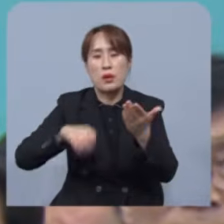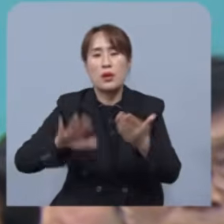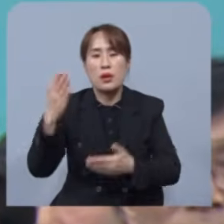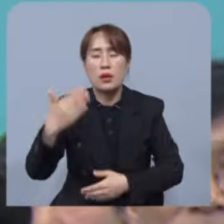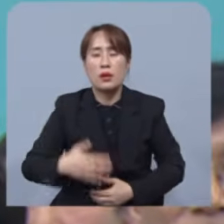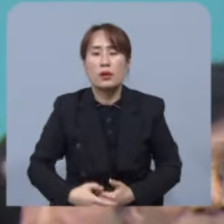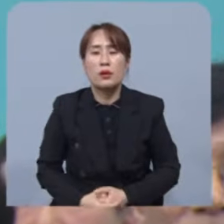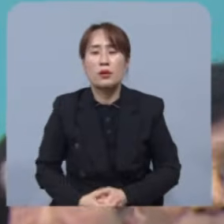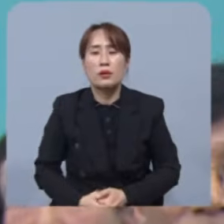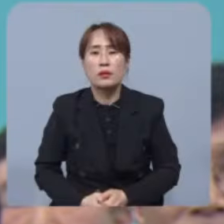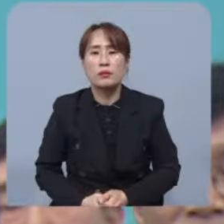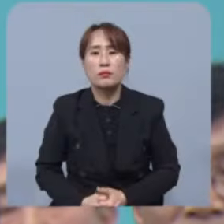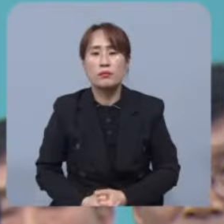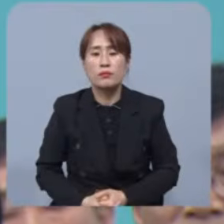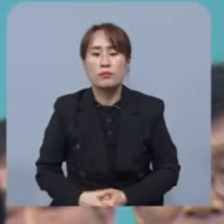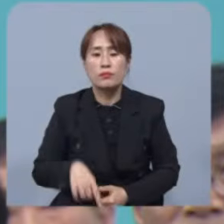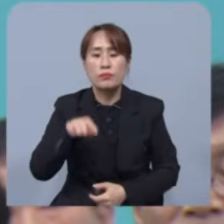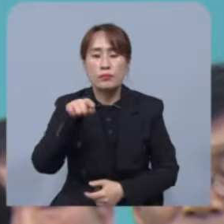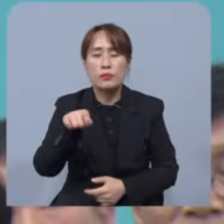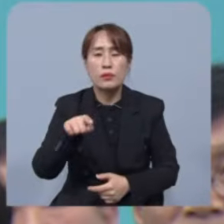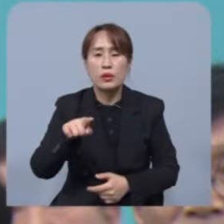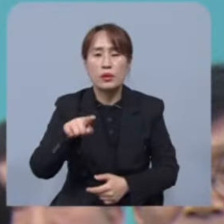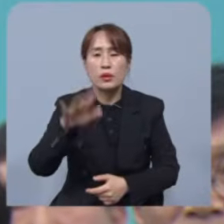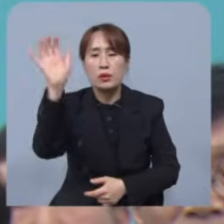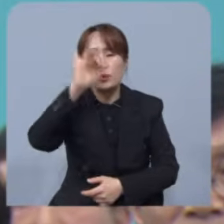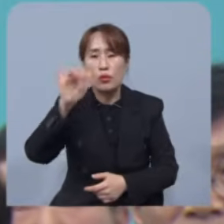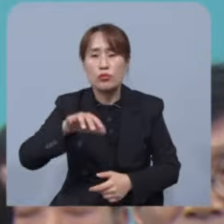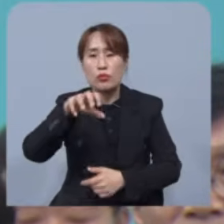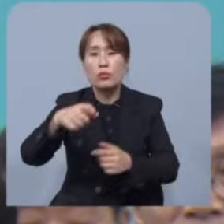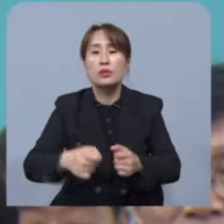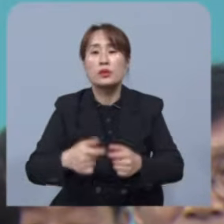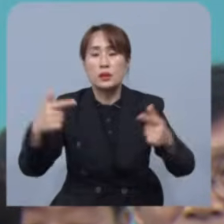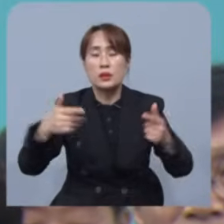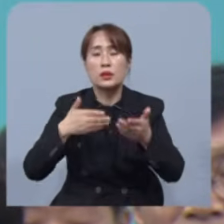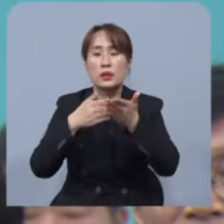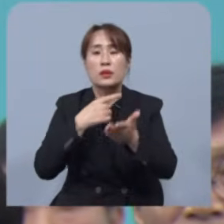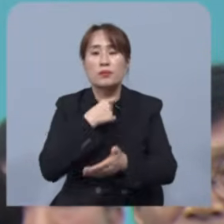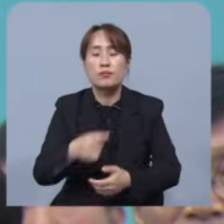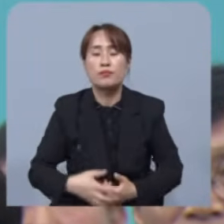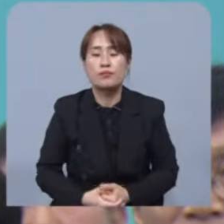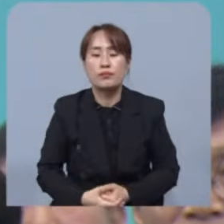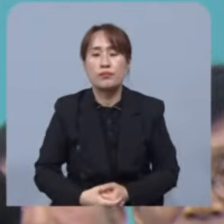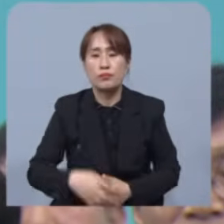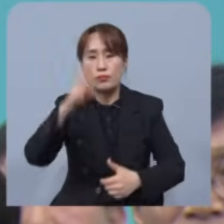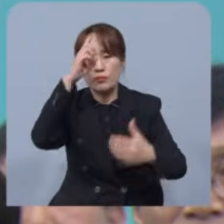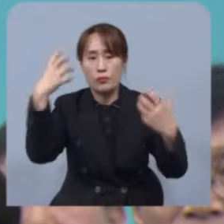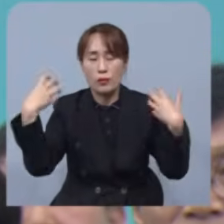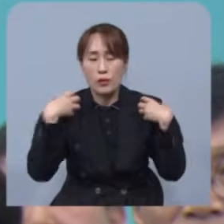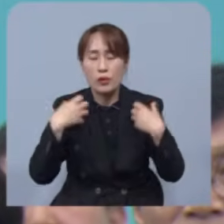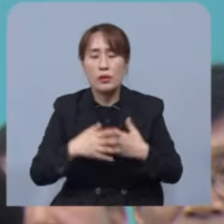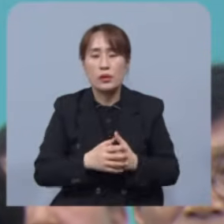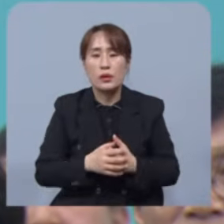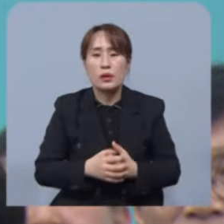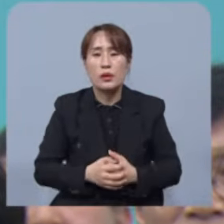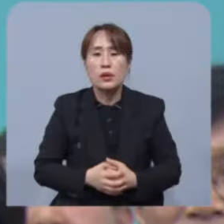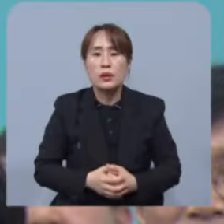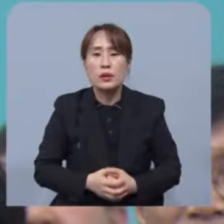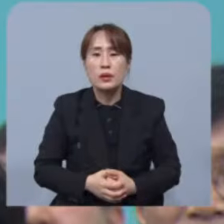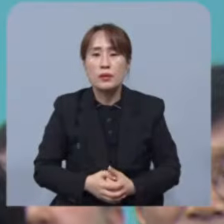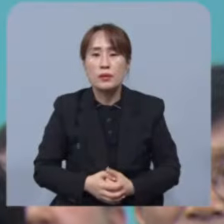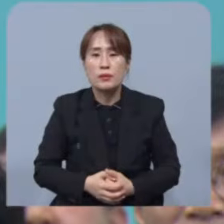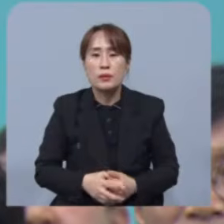되었습니다. 제가 이런 것을 전국 범위로 확대하는 것을 제안드립니다. 정보의 편중을 해소할